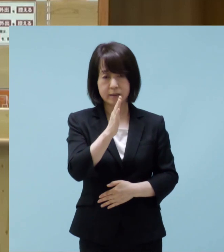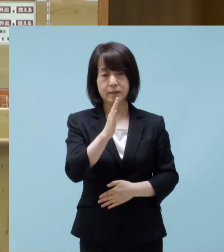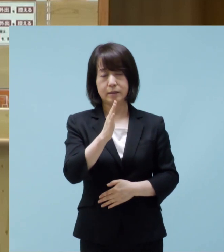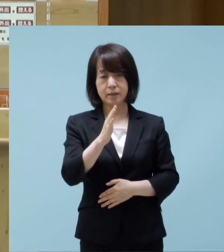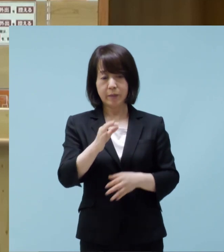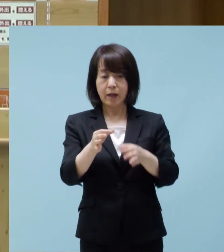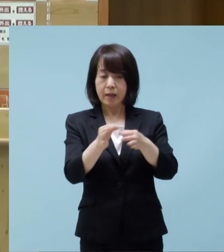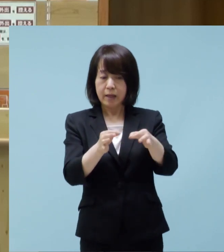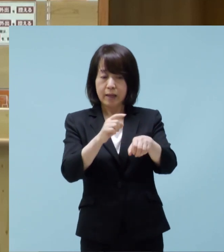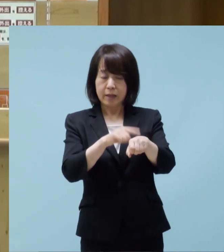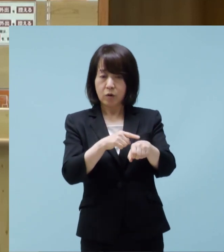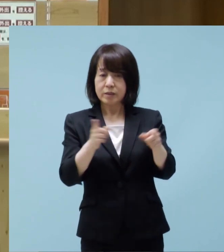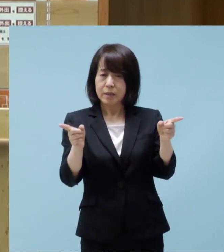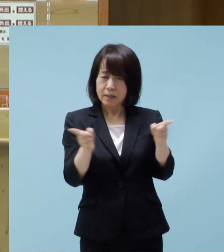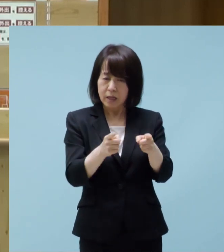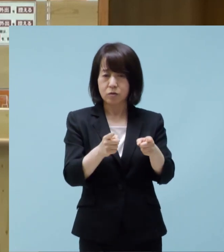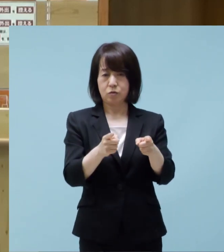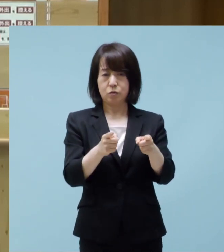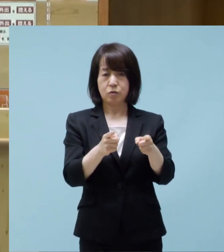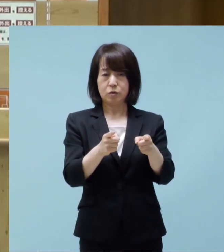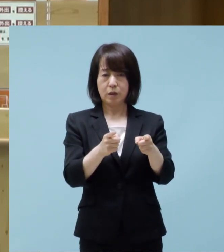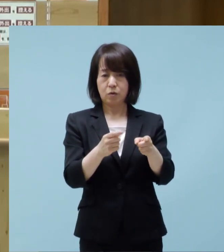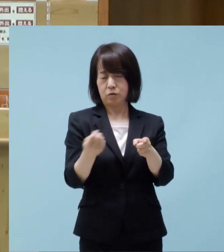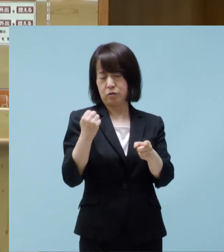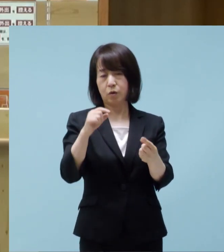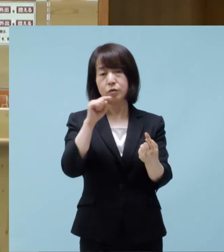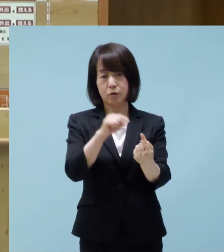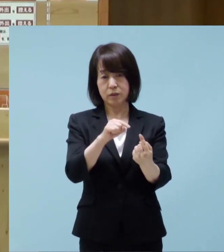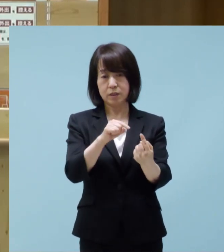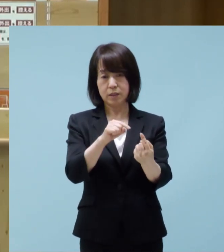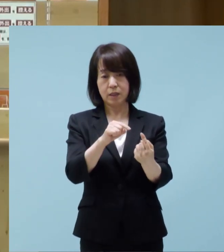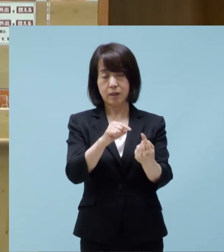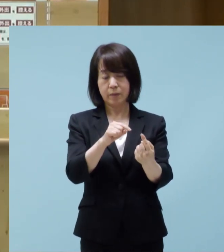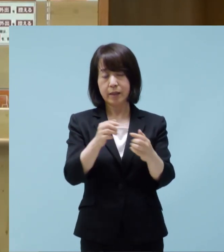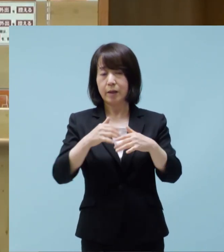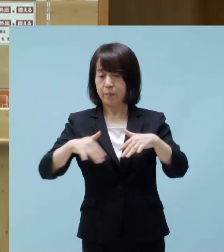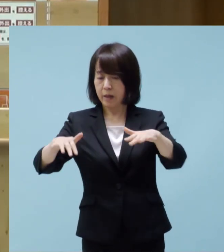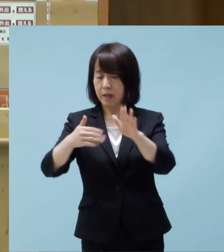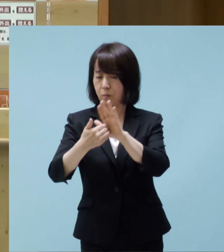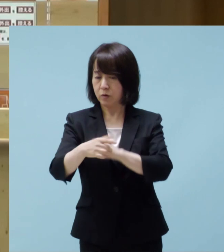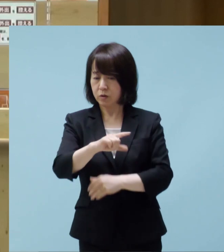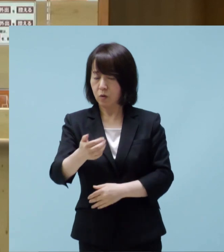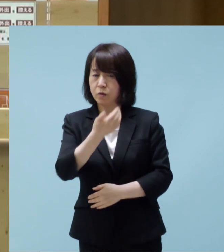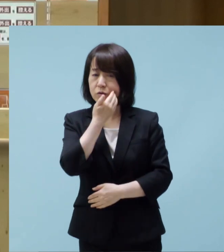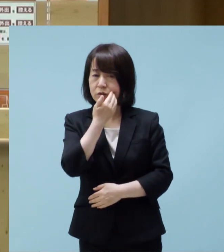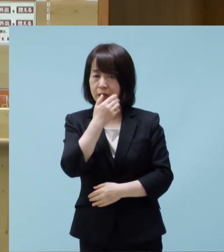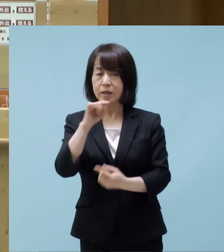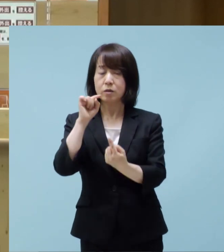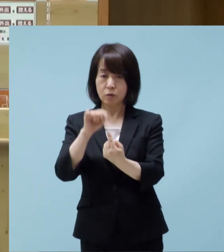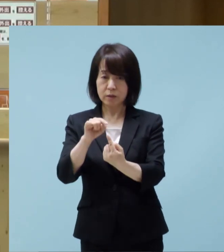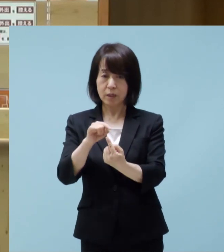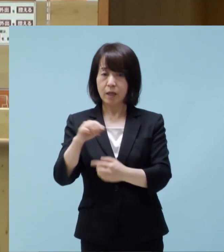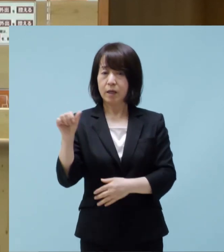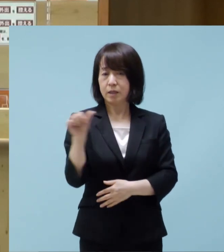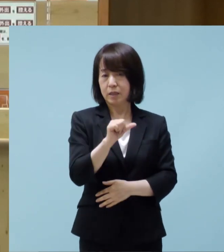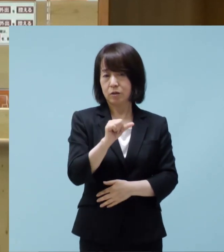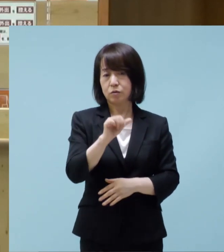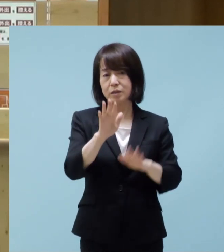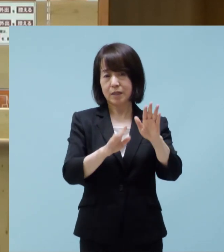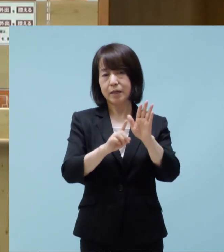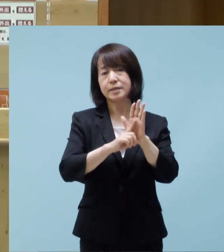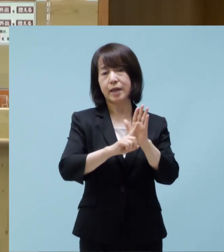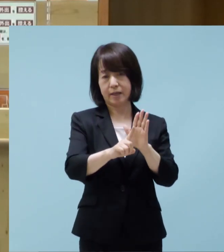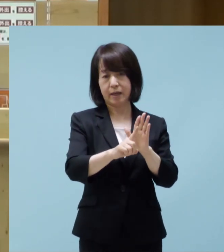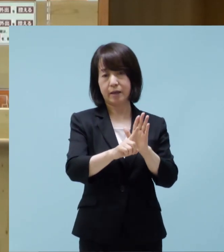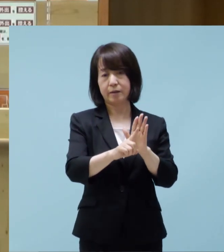独自の強い措置、さらにはまん延防止等重点措置、緊急事態宣言ということで、この4